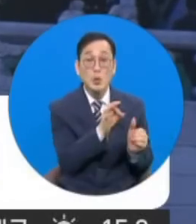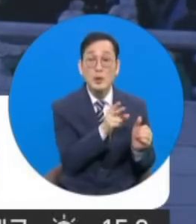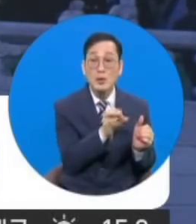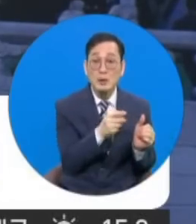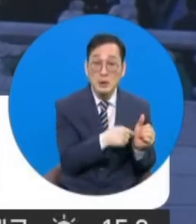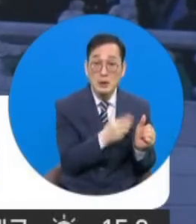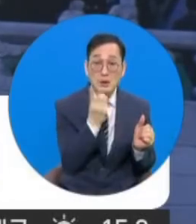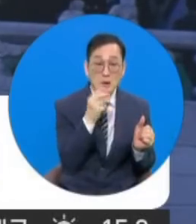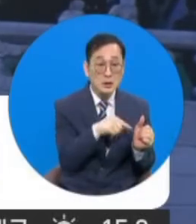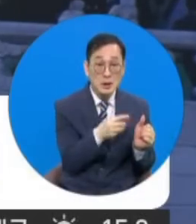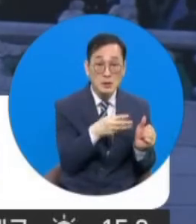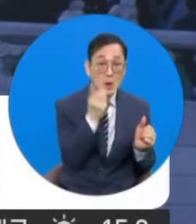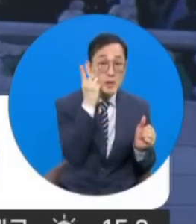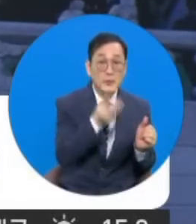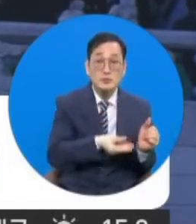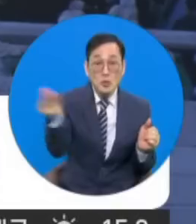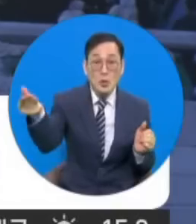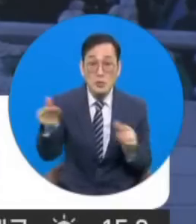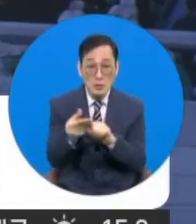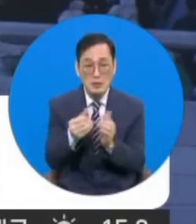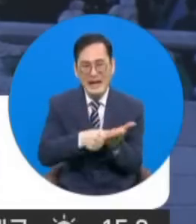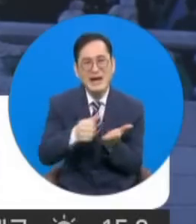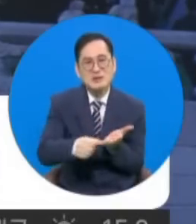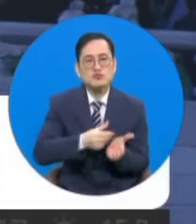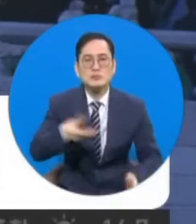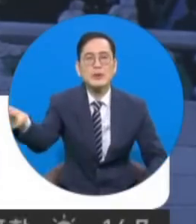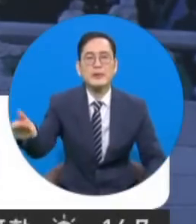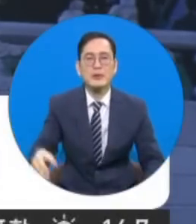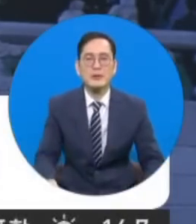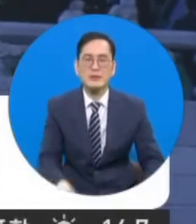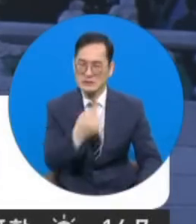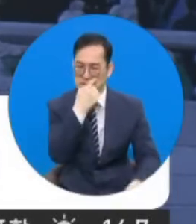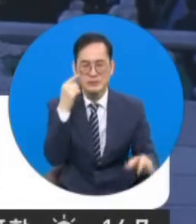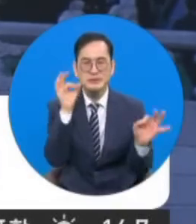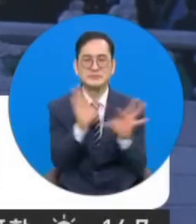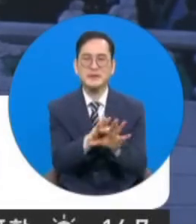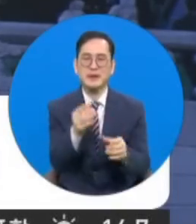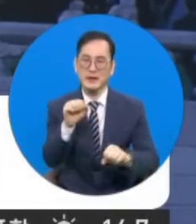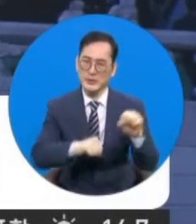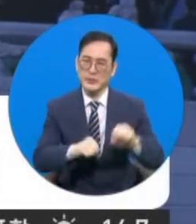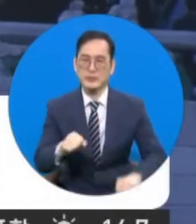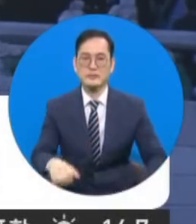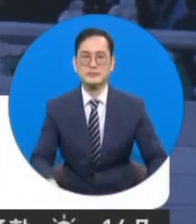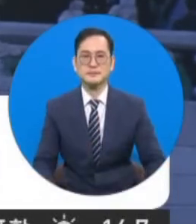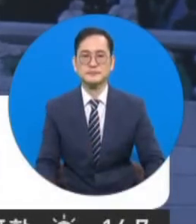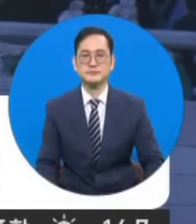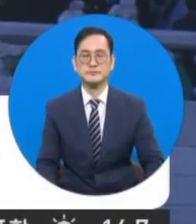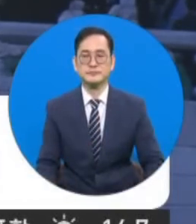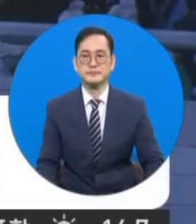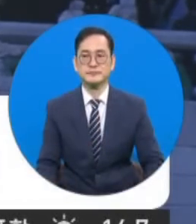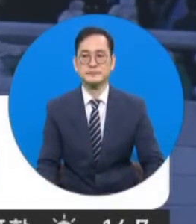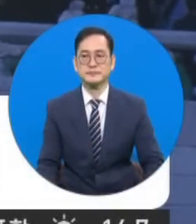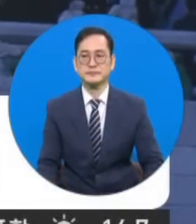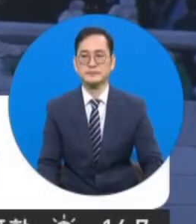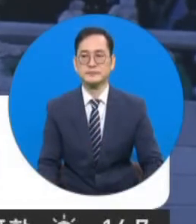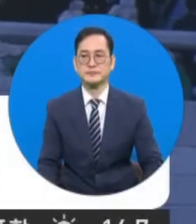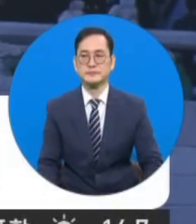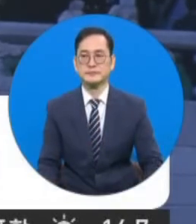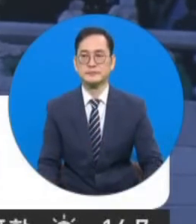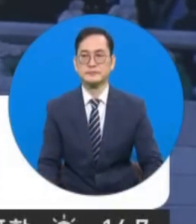폰이 이른바 깡통 전화했다라는 논란이 제기됐고 음 그러자 송 전 대표